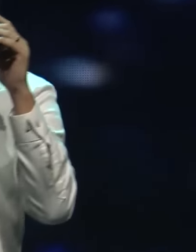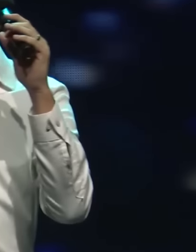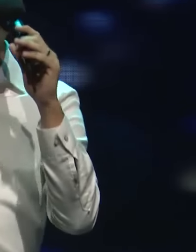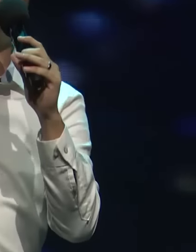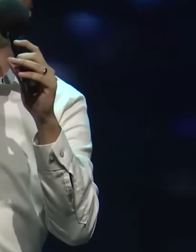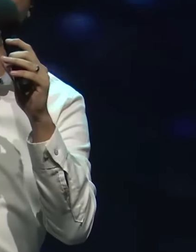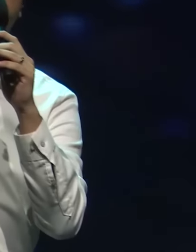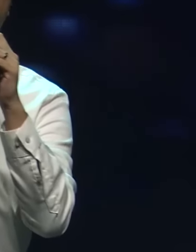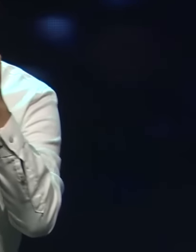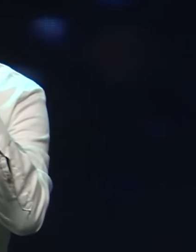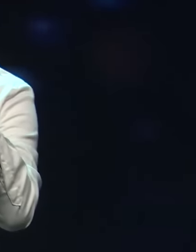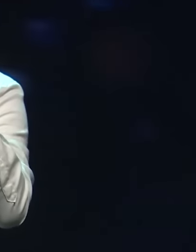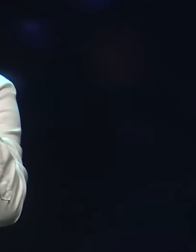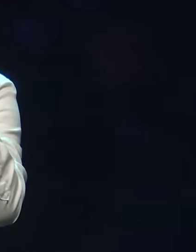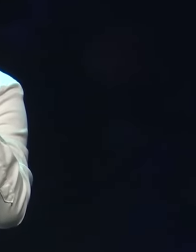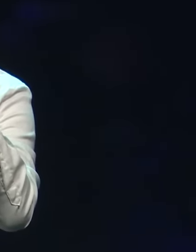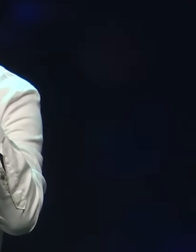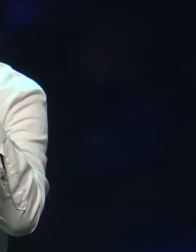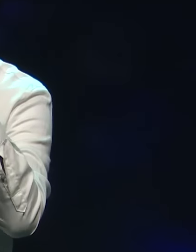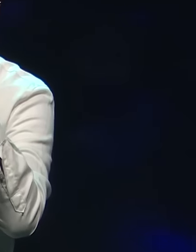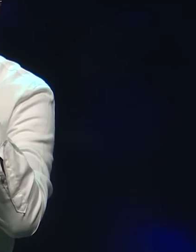pasti terjadi.